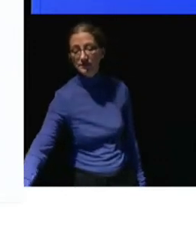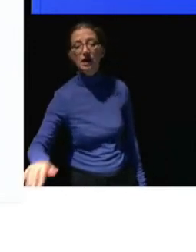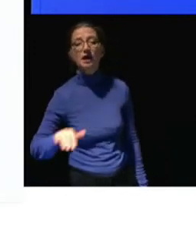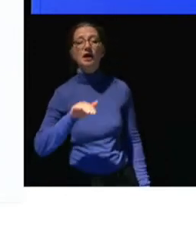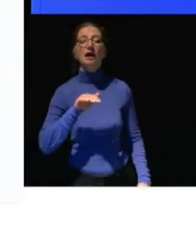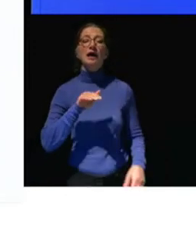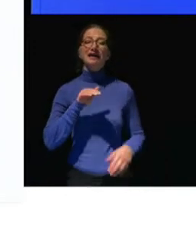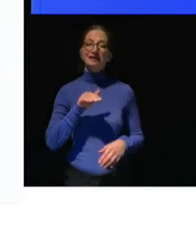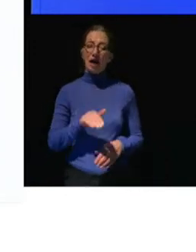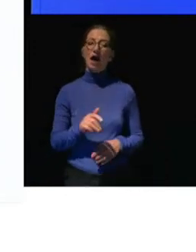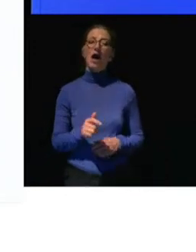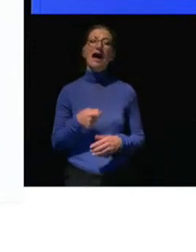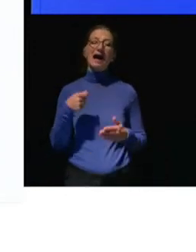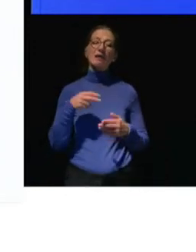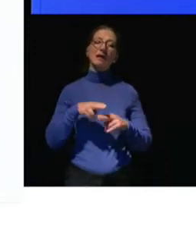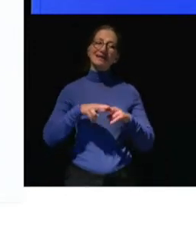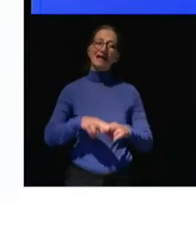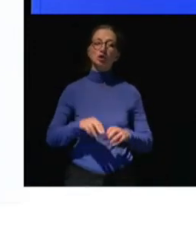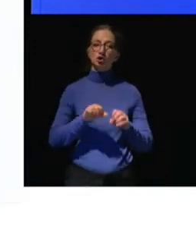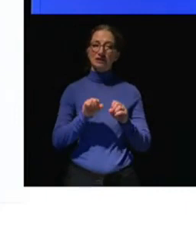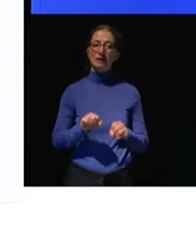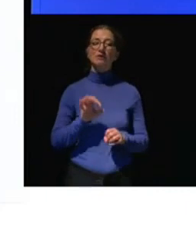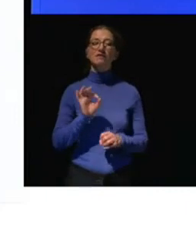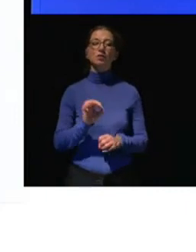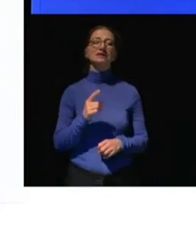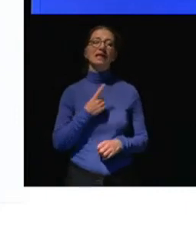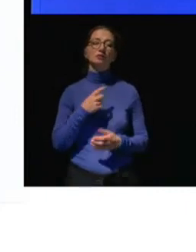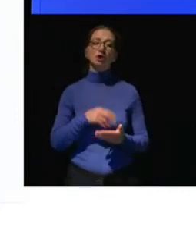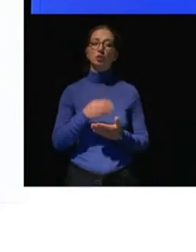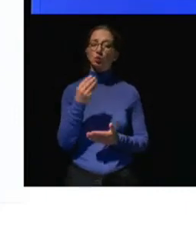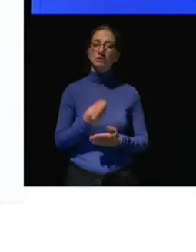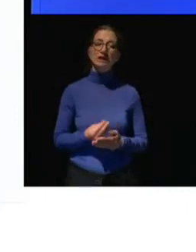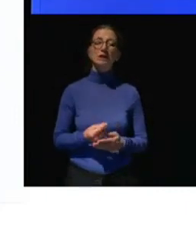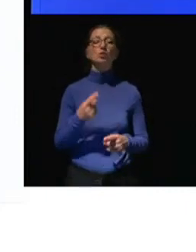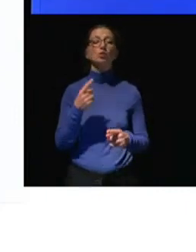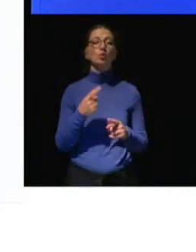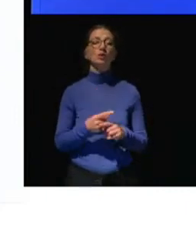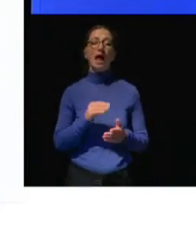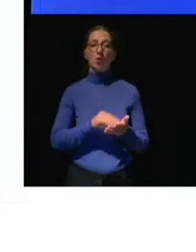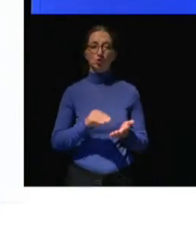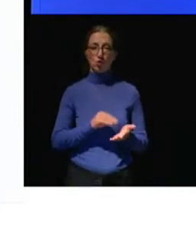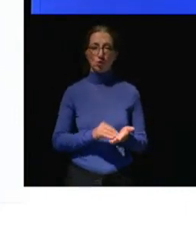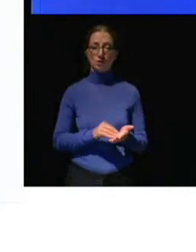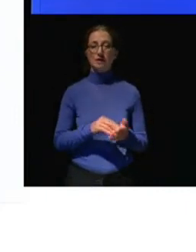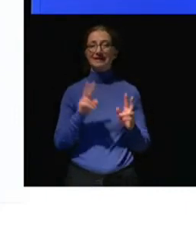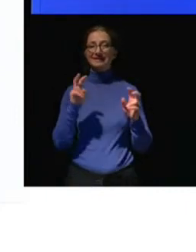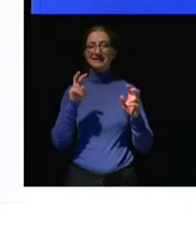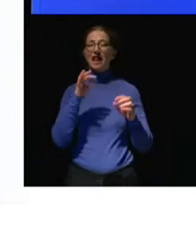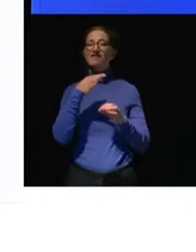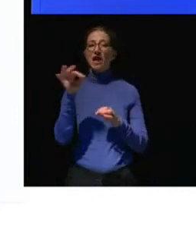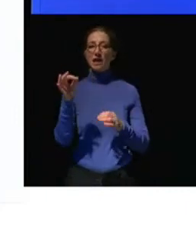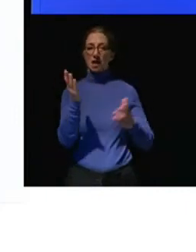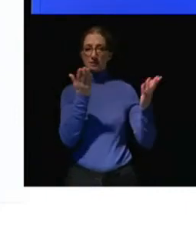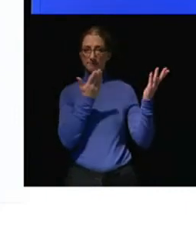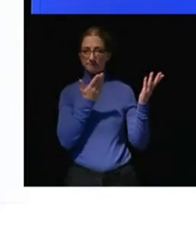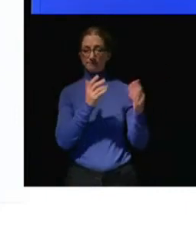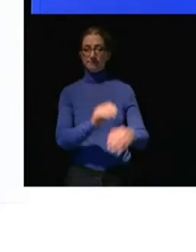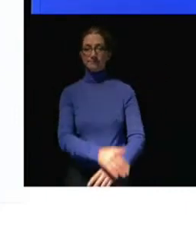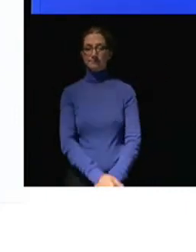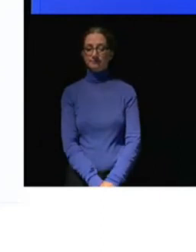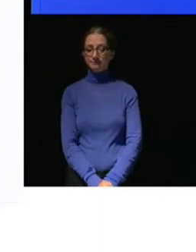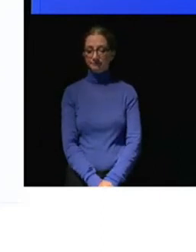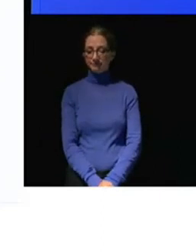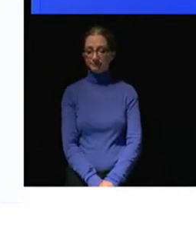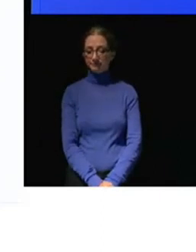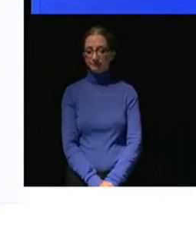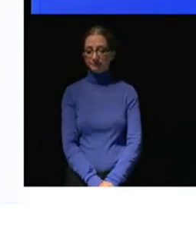und AutorInnen, das La Sécurité Sociale des Artistes Auteurs. Ich hoffe, das war jetzt